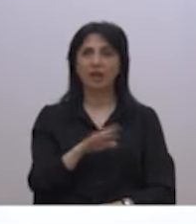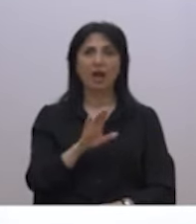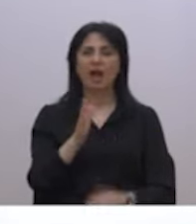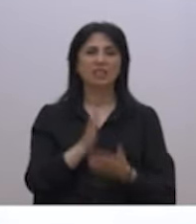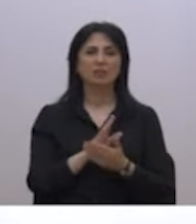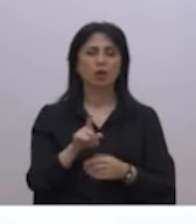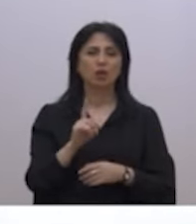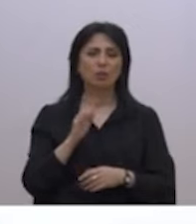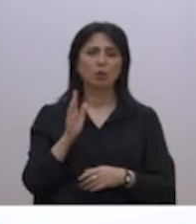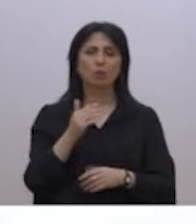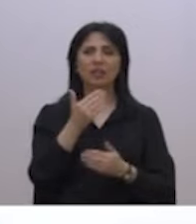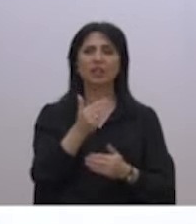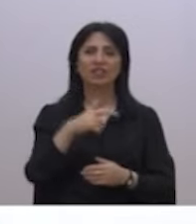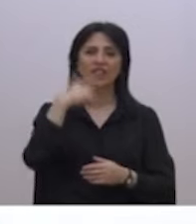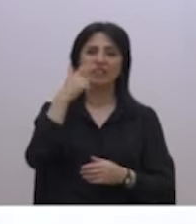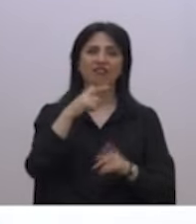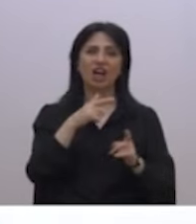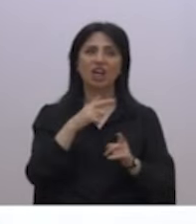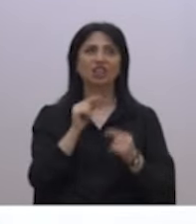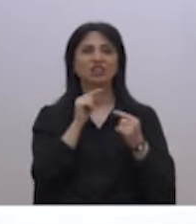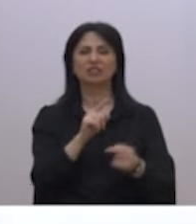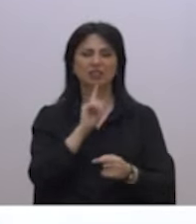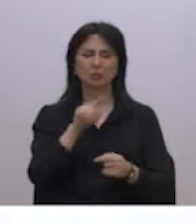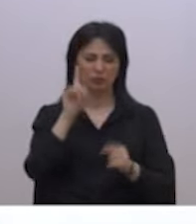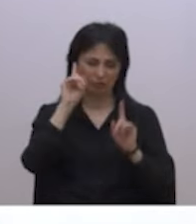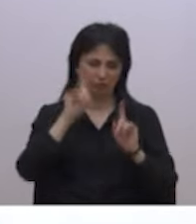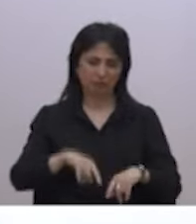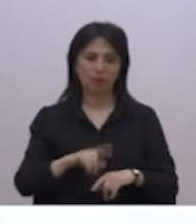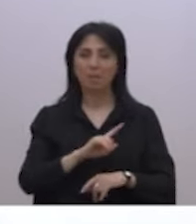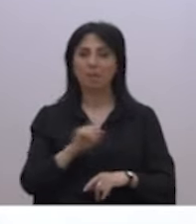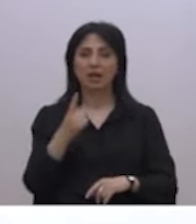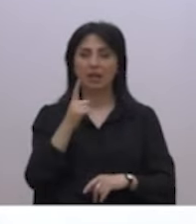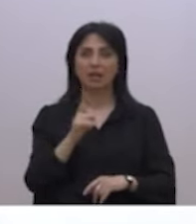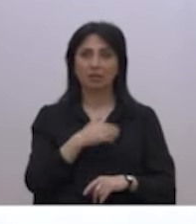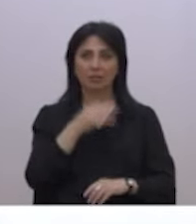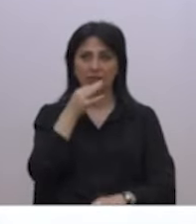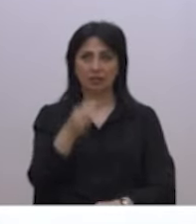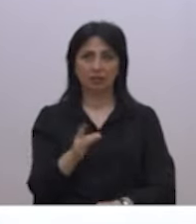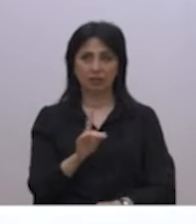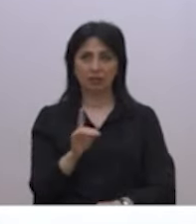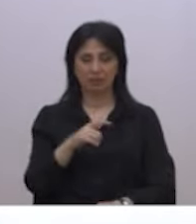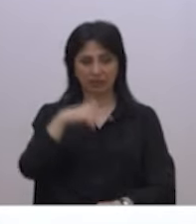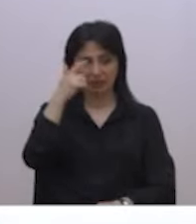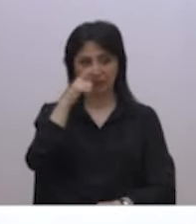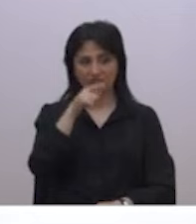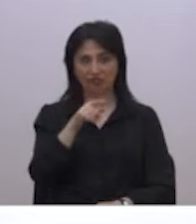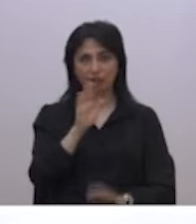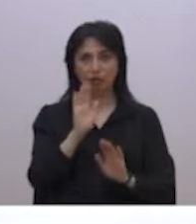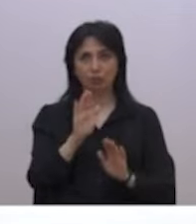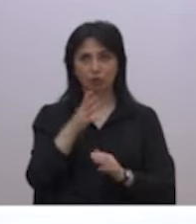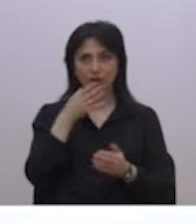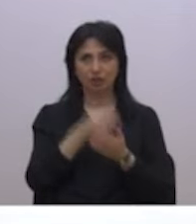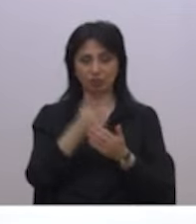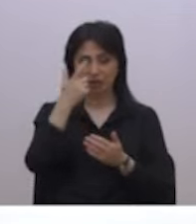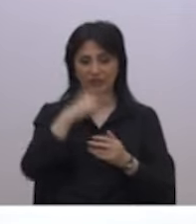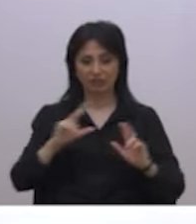მქონია ამის მოლოდინი, რომ თქვენ ბიძინა ივანიშვილის წინააღმდეგ წახვალთ. მაგრამ ერთი რამ მინდა გითხრათ, რომ ბიძინა ივანიშვილი მხოლოდ საკუთარი